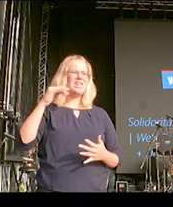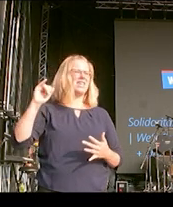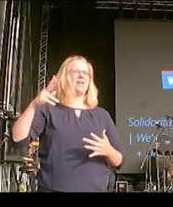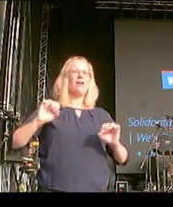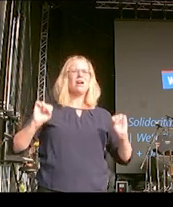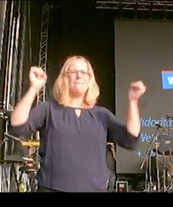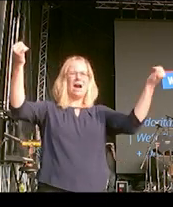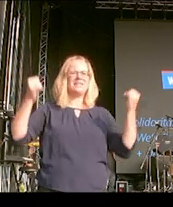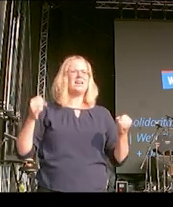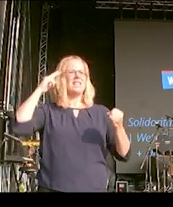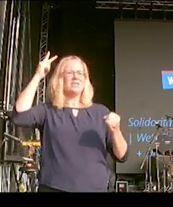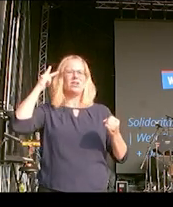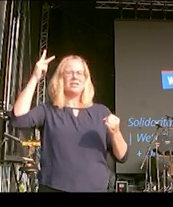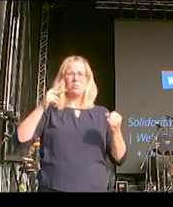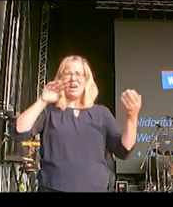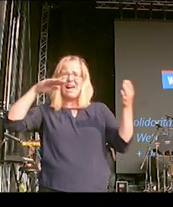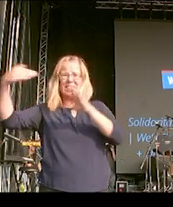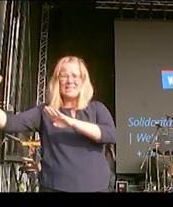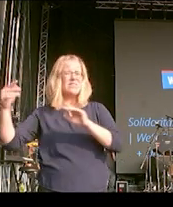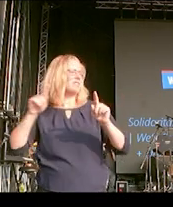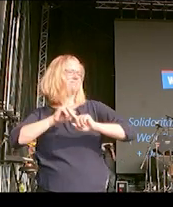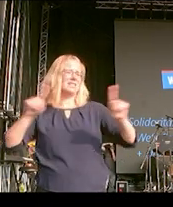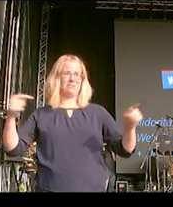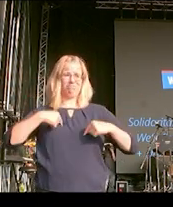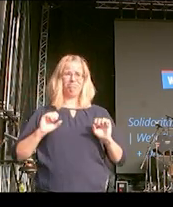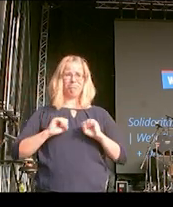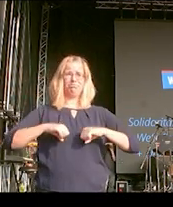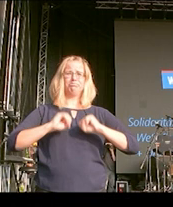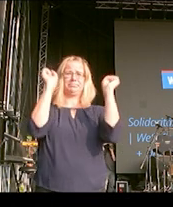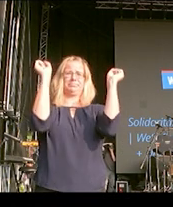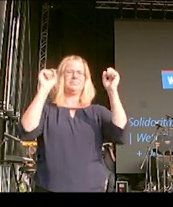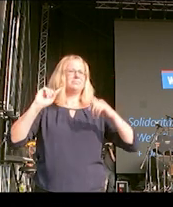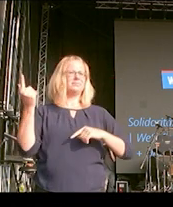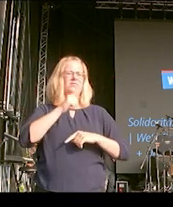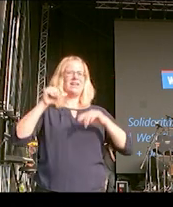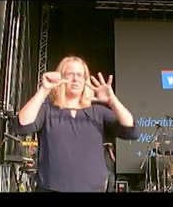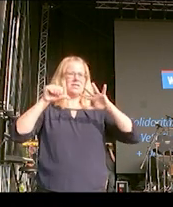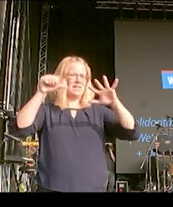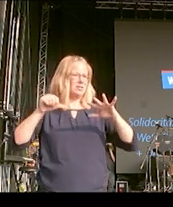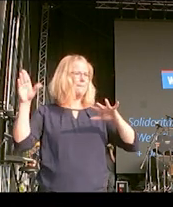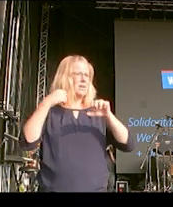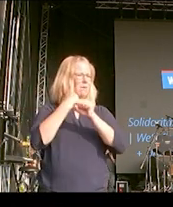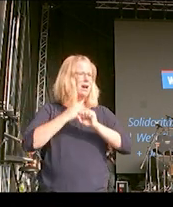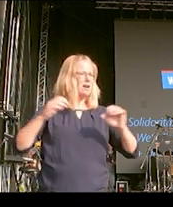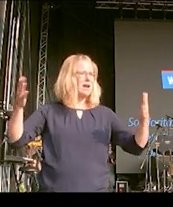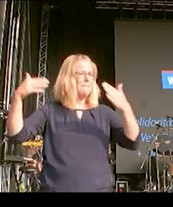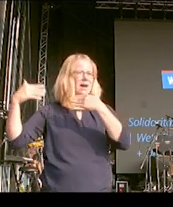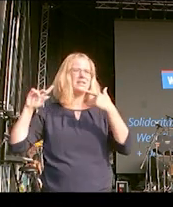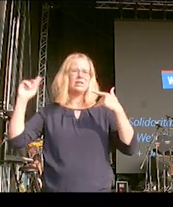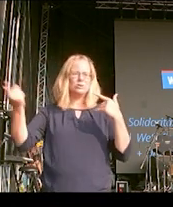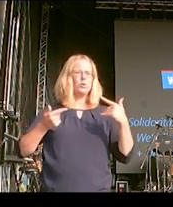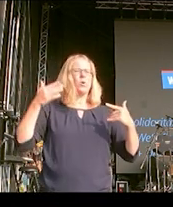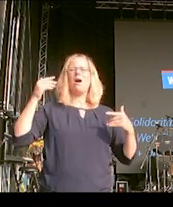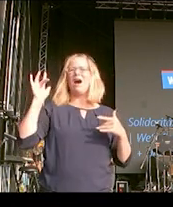Alternative. Uns gibt es seit 2016 als Mitmachkampagne und Zusammenschluss antifaschistischer Menschen und